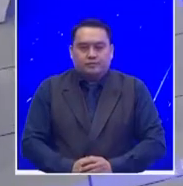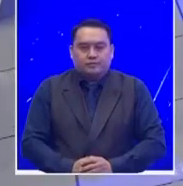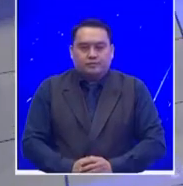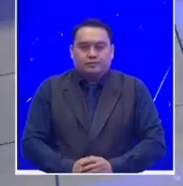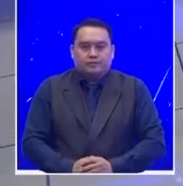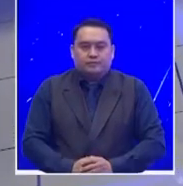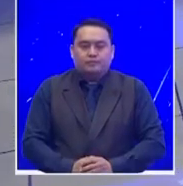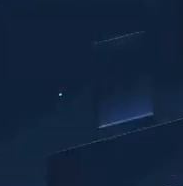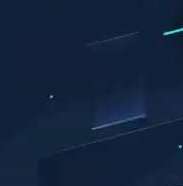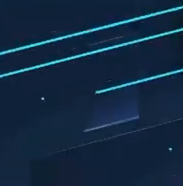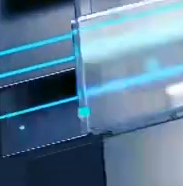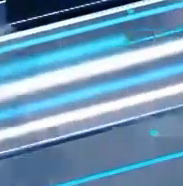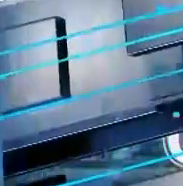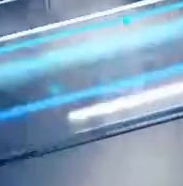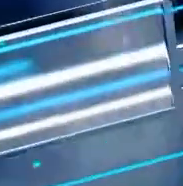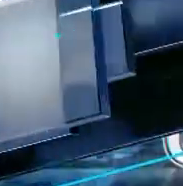важном.